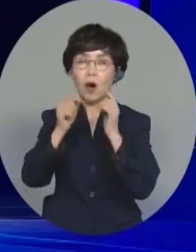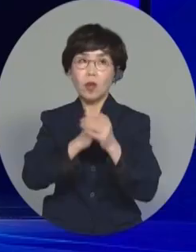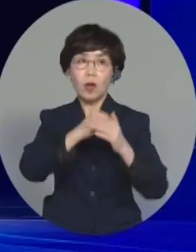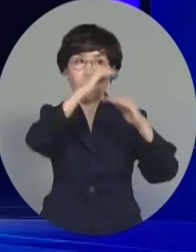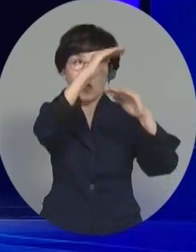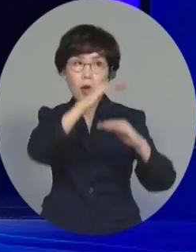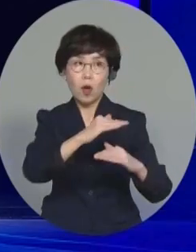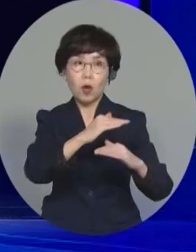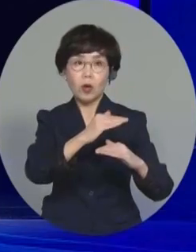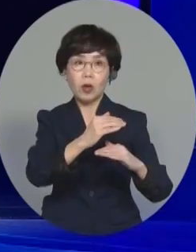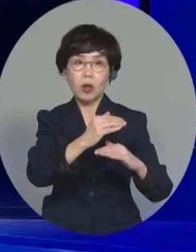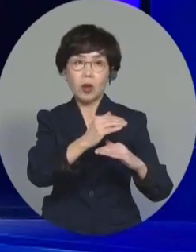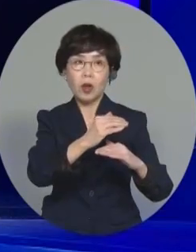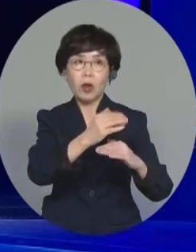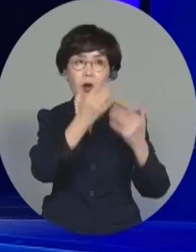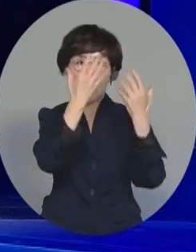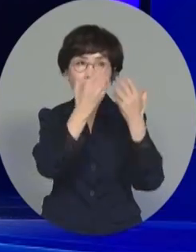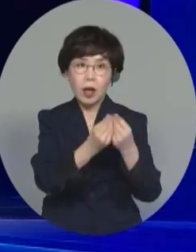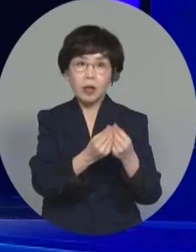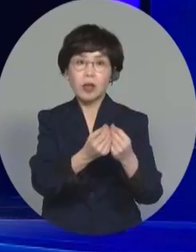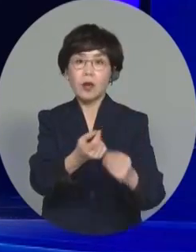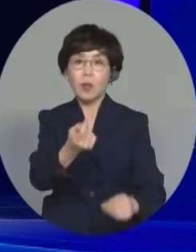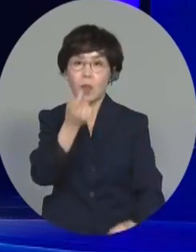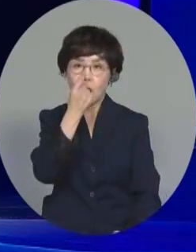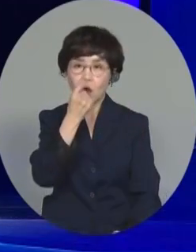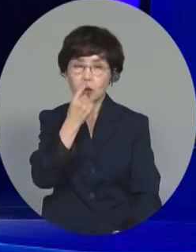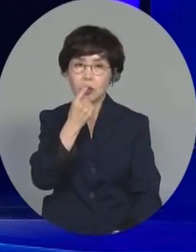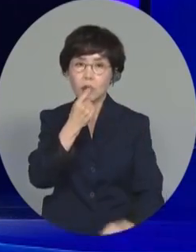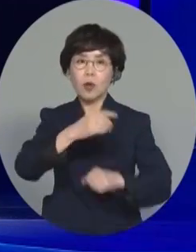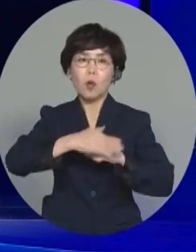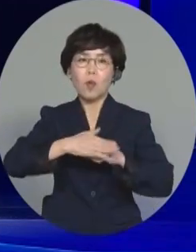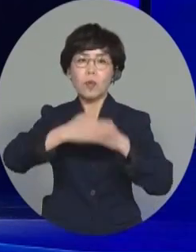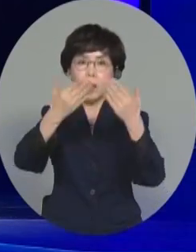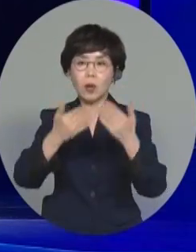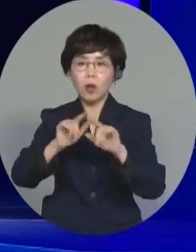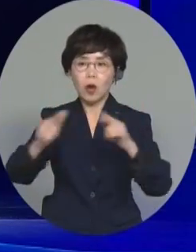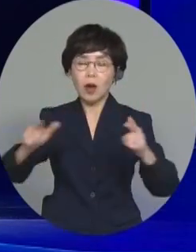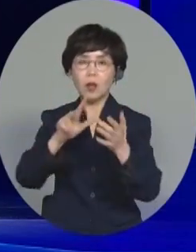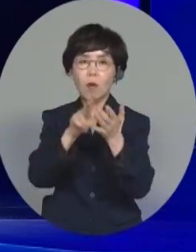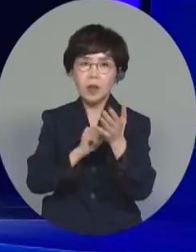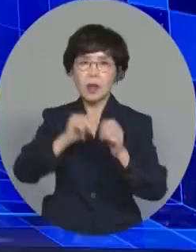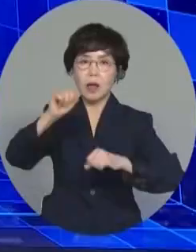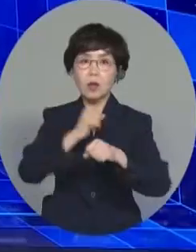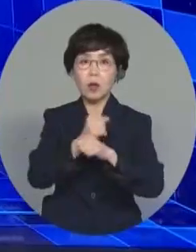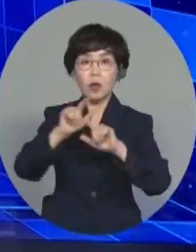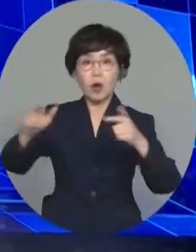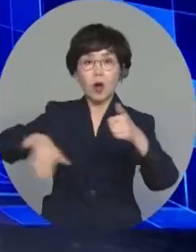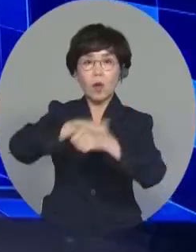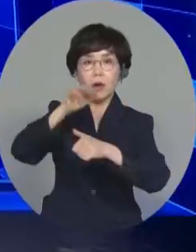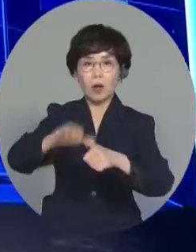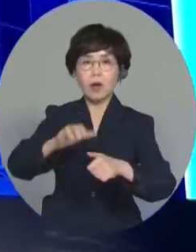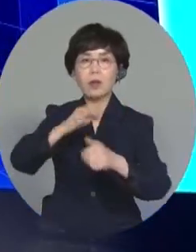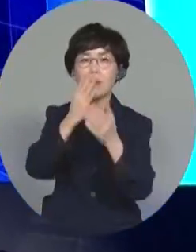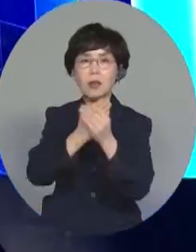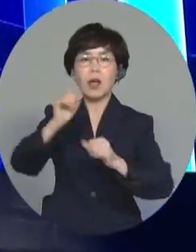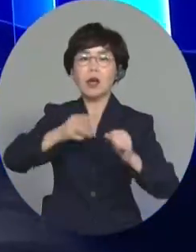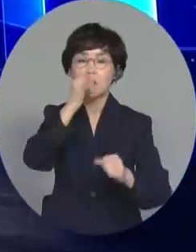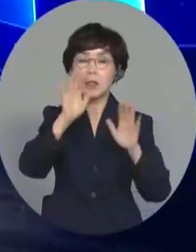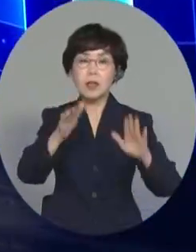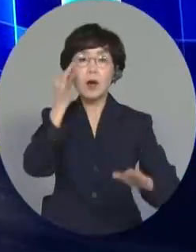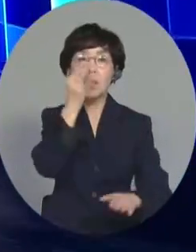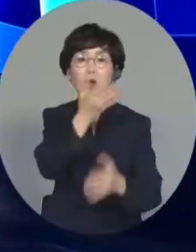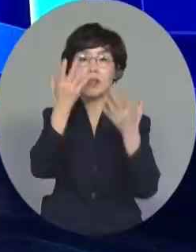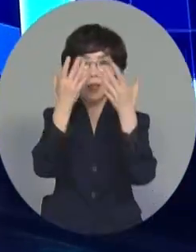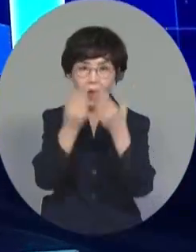도움을 받을 수도 있습니다. 다양한 과제, 작업을 수행을 하고 다양한 환경에서 완수할 수 있습니다. 지금 보시는